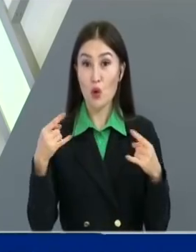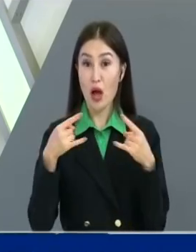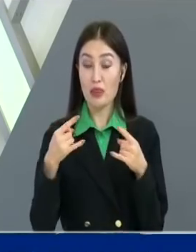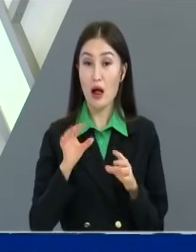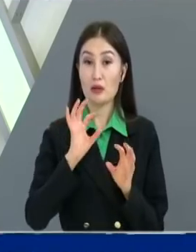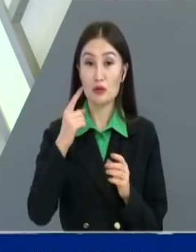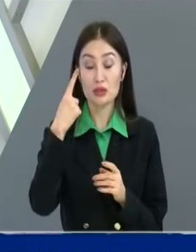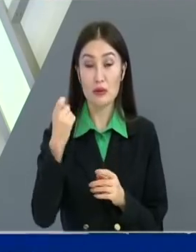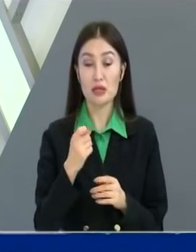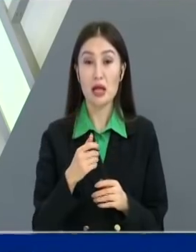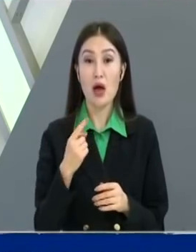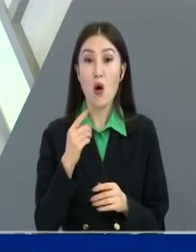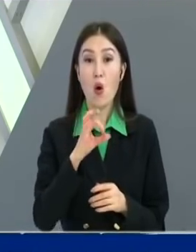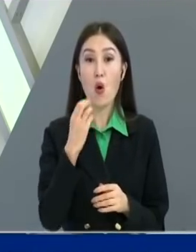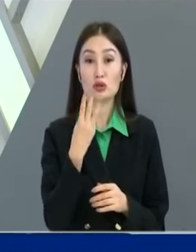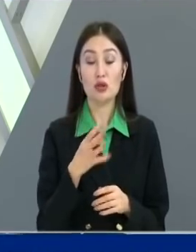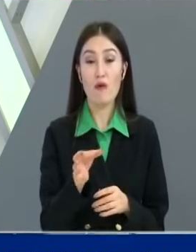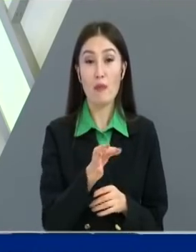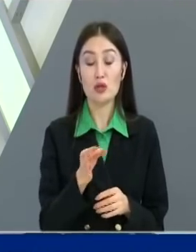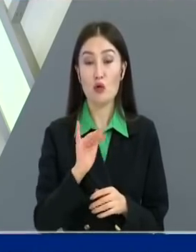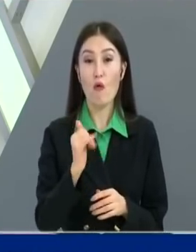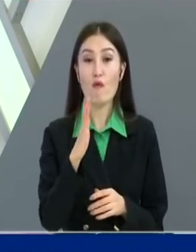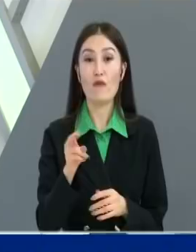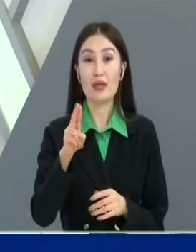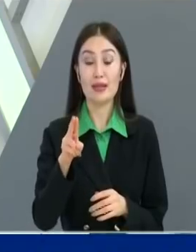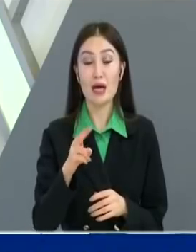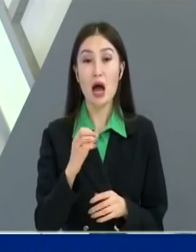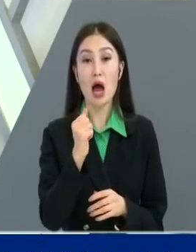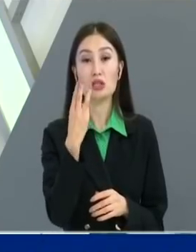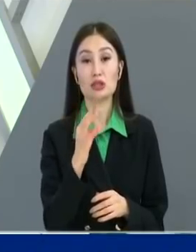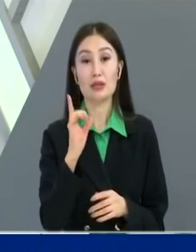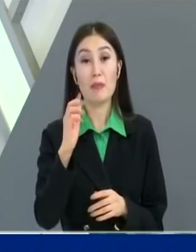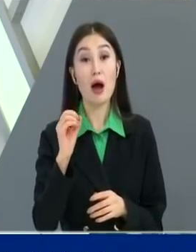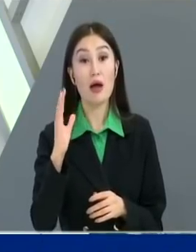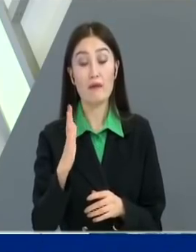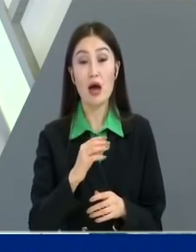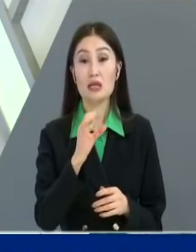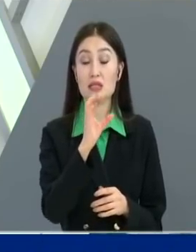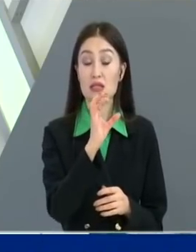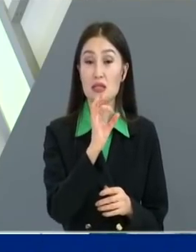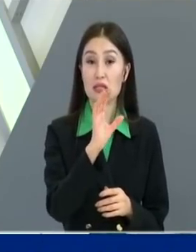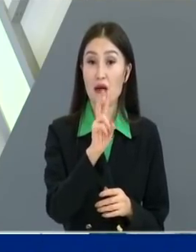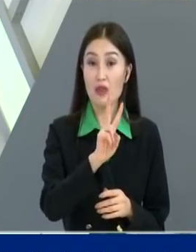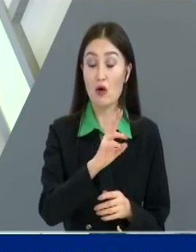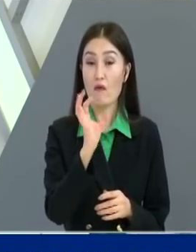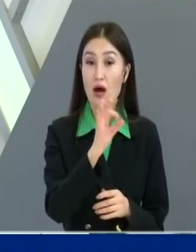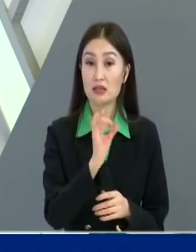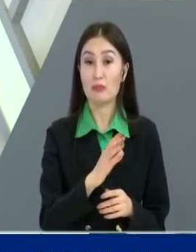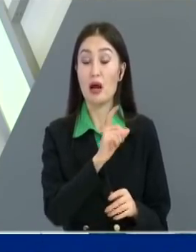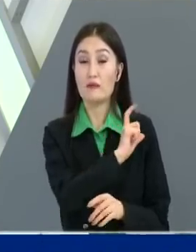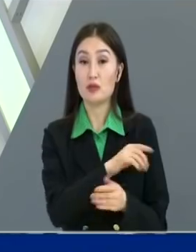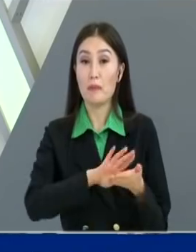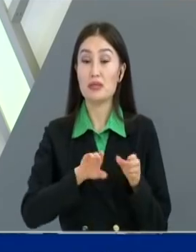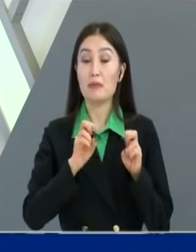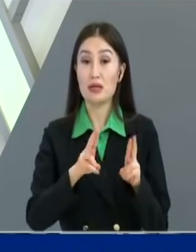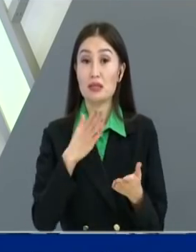сообщил пресс-секретарь Ошского областного УВД Джинишбек Аширбаев. Он заявил, что со 2 октября силы безопасности находятся